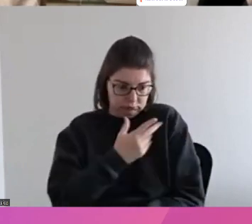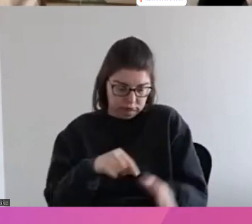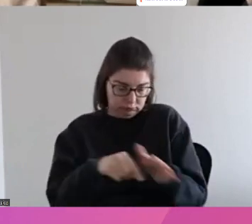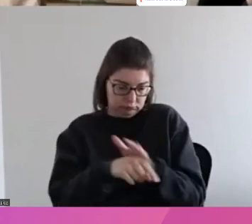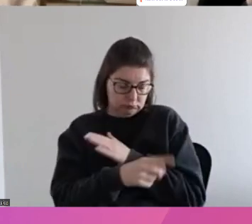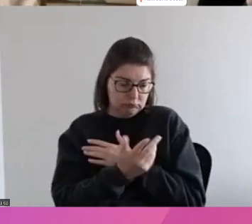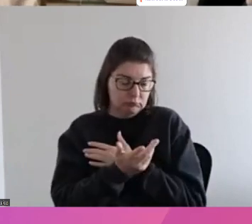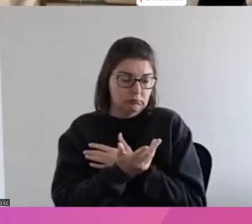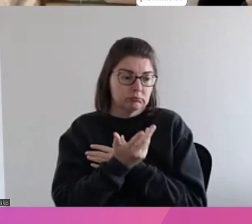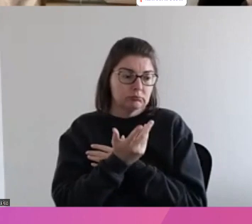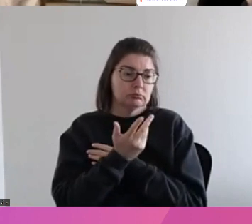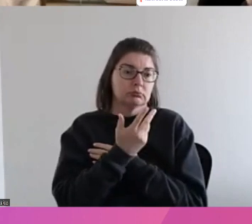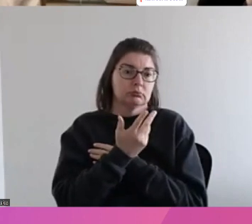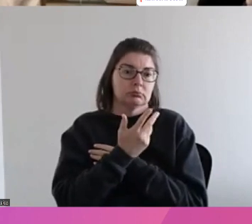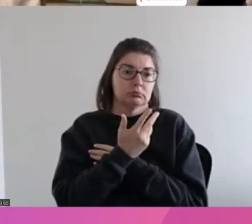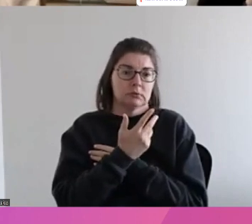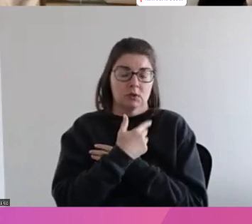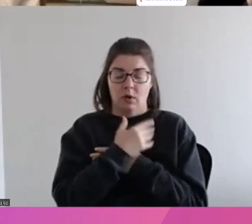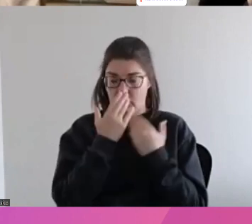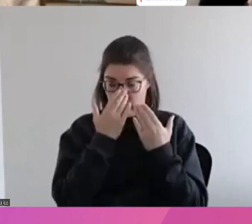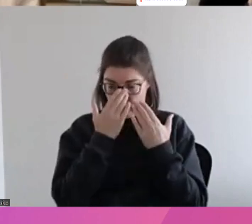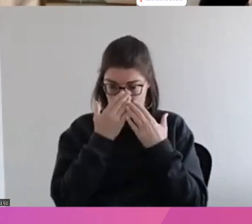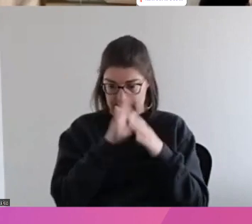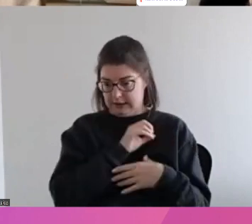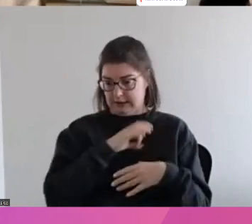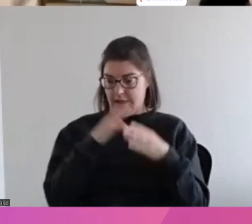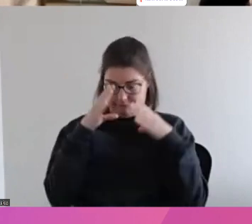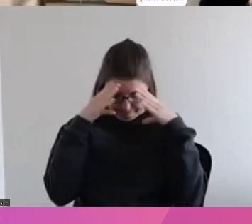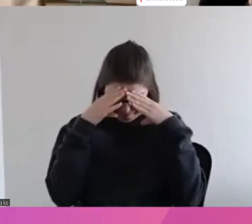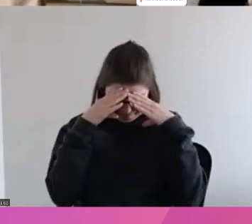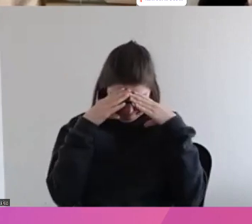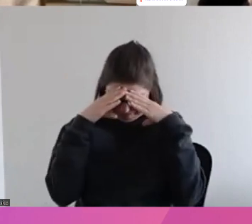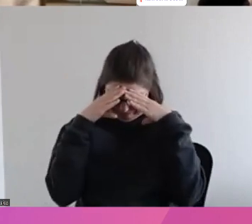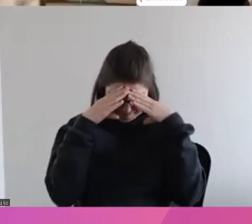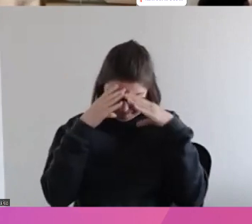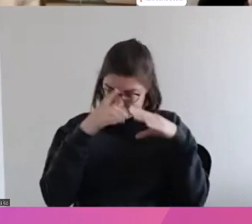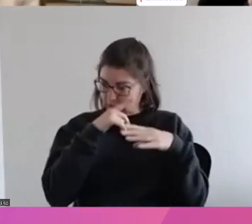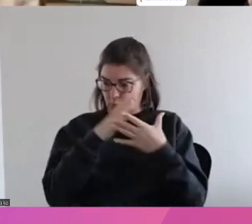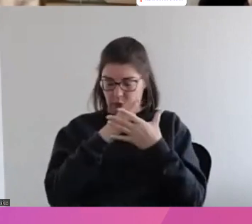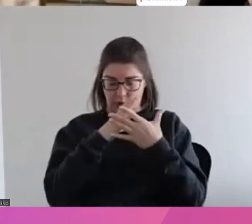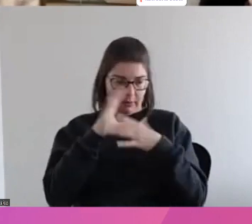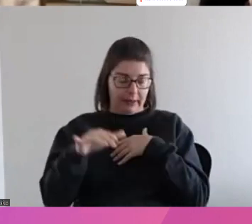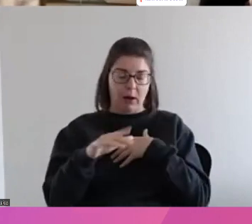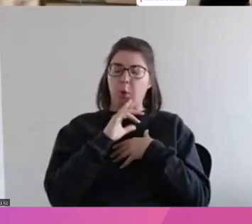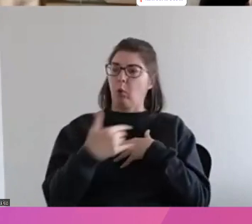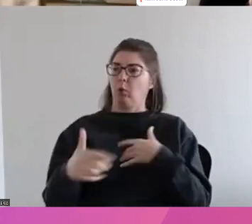a assassiné le petit garçon finalement. Alors, de mettre des ornières sur